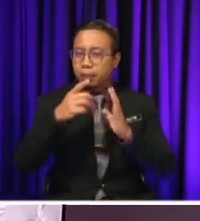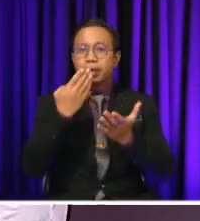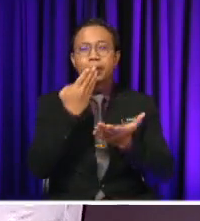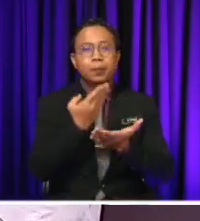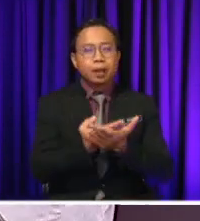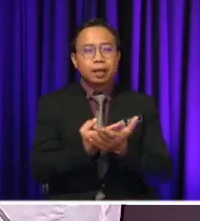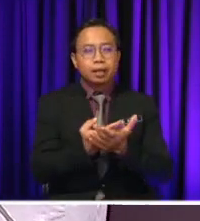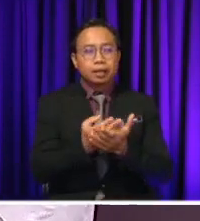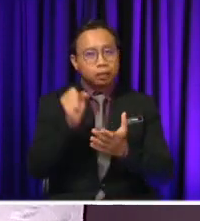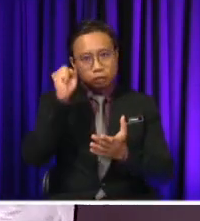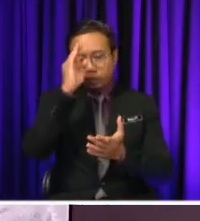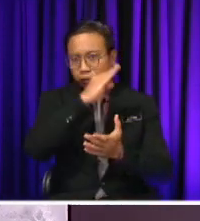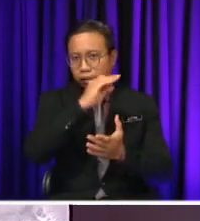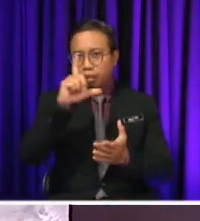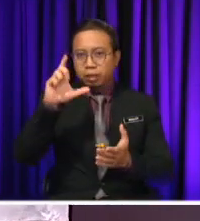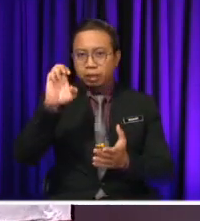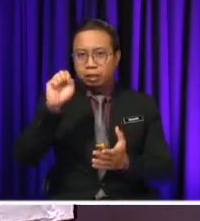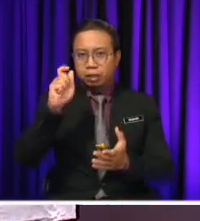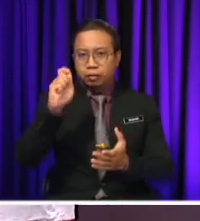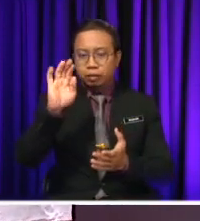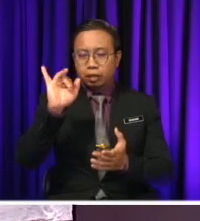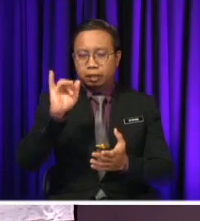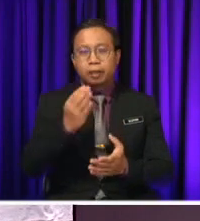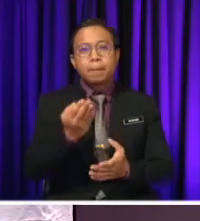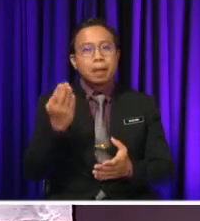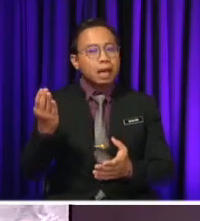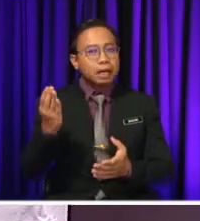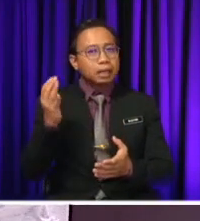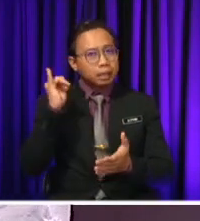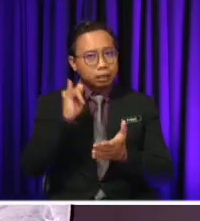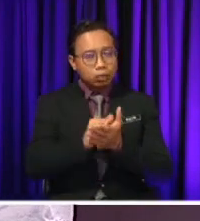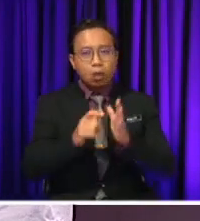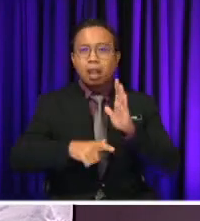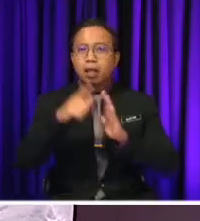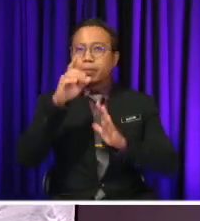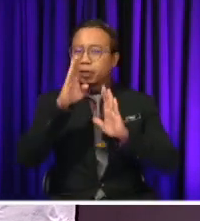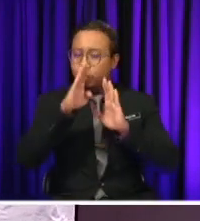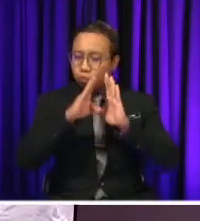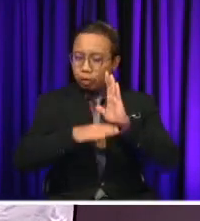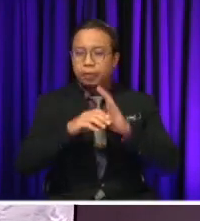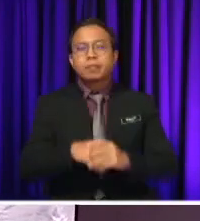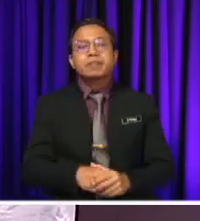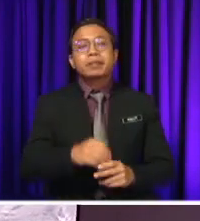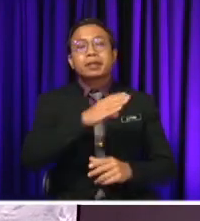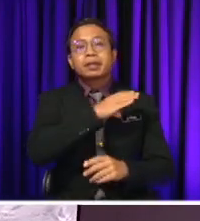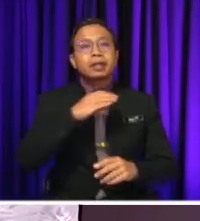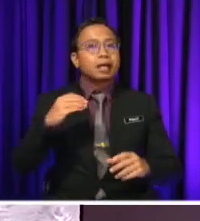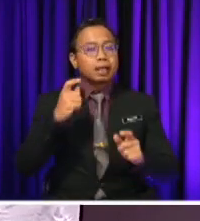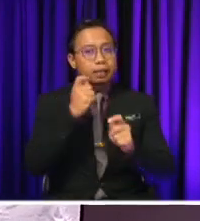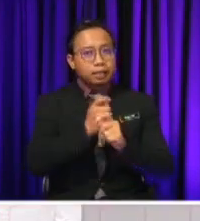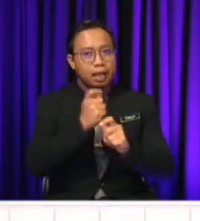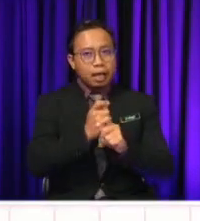bersifat Lestari Kirana bahan-bahan tersebut lebih murah Lepas itu Tahan rasa